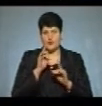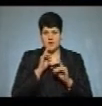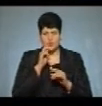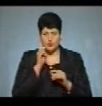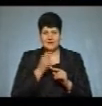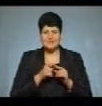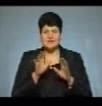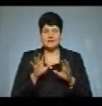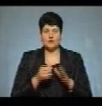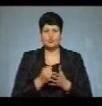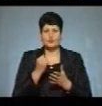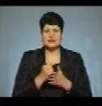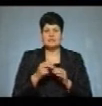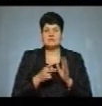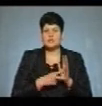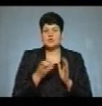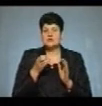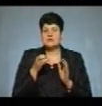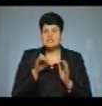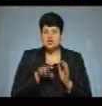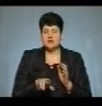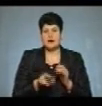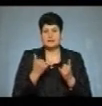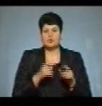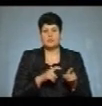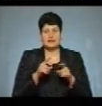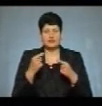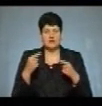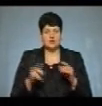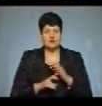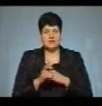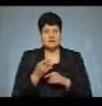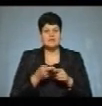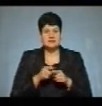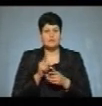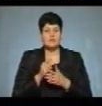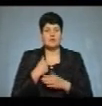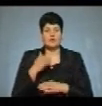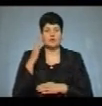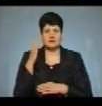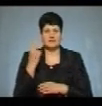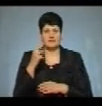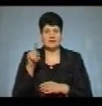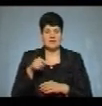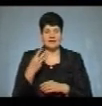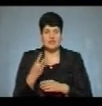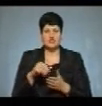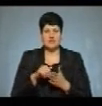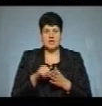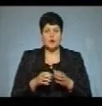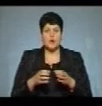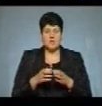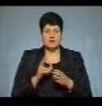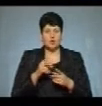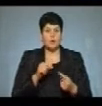Цей закон Рада ухвалила 17 січня. Тепер, щоб перейти до іншої церкви, за це мають проголосувати 2/3 членів громади. Ті,